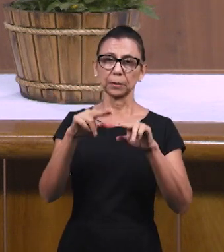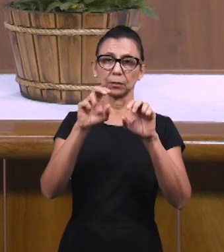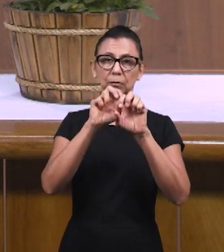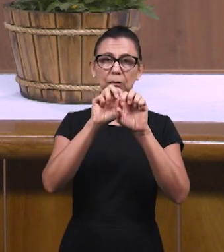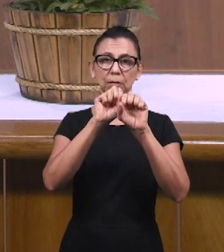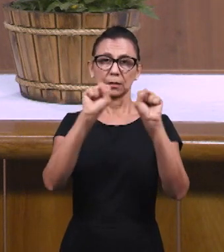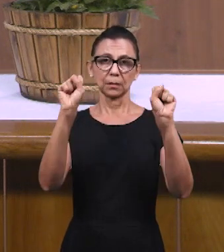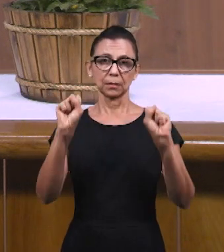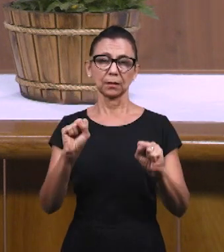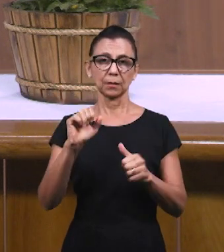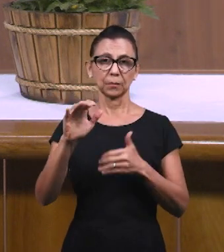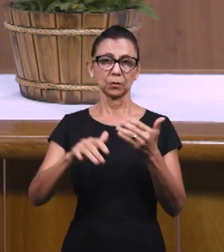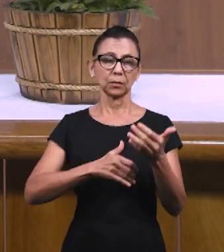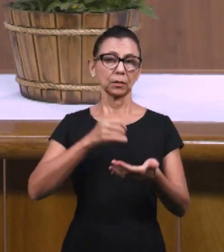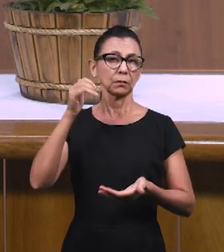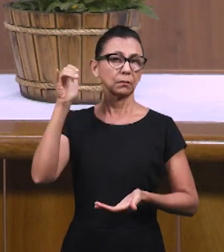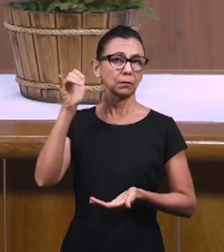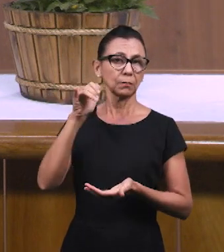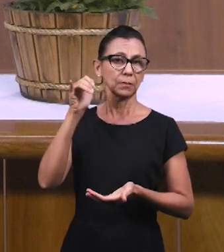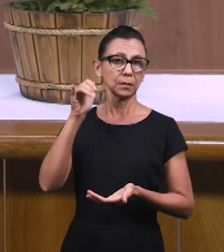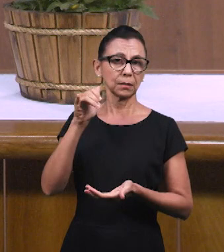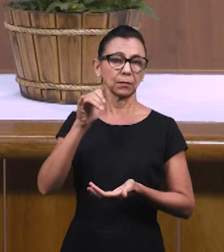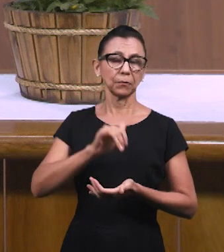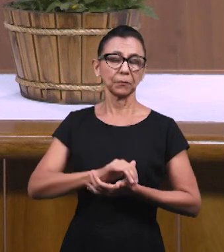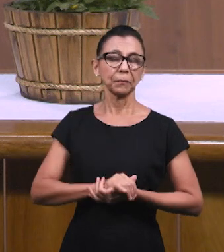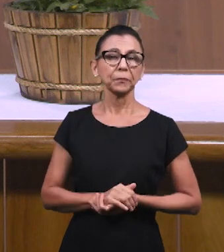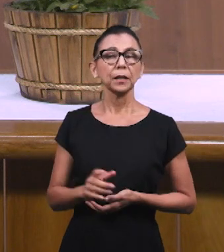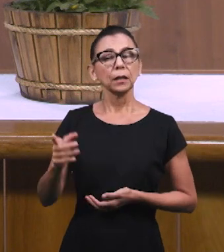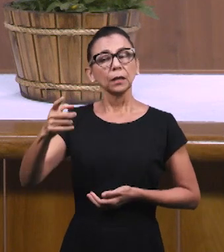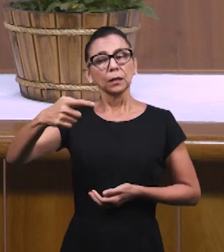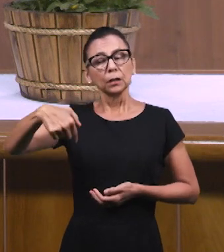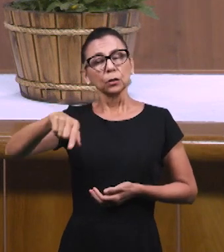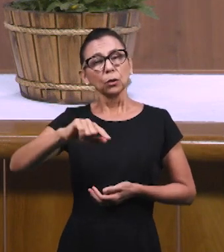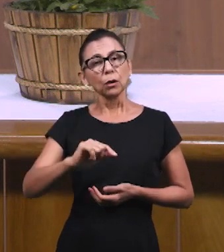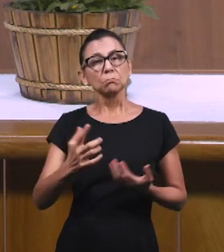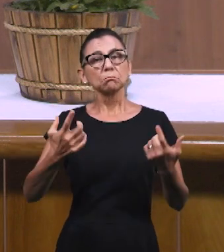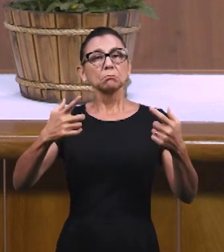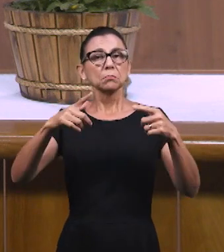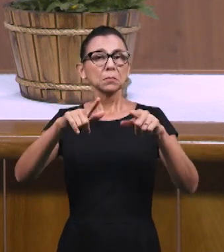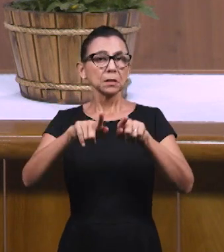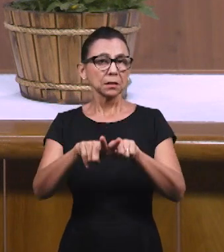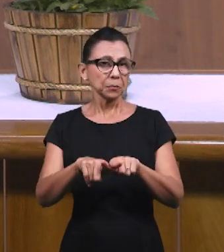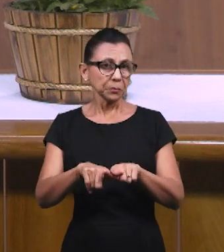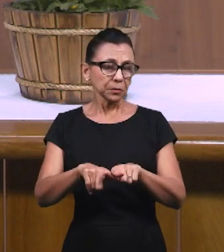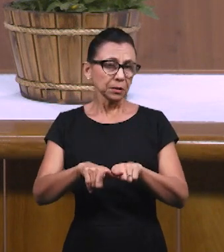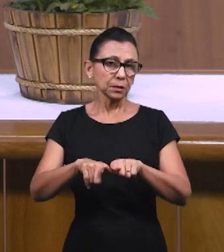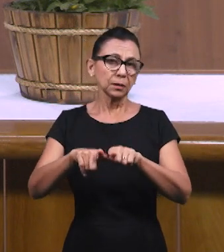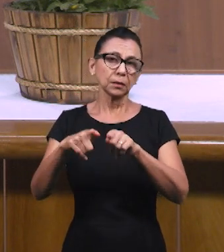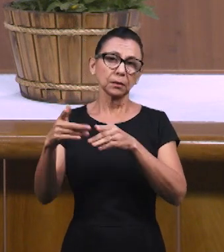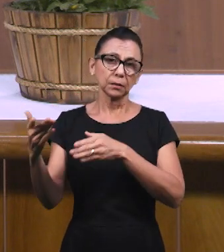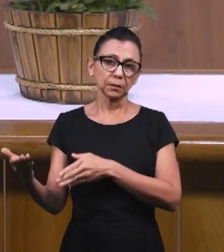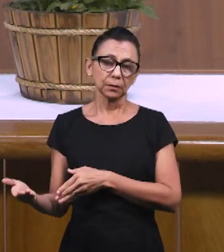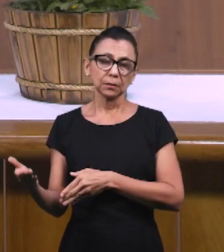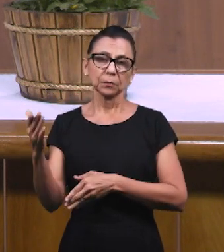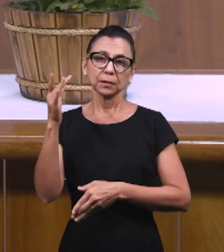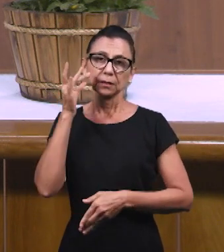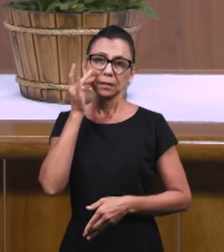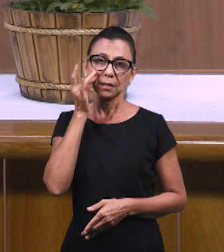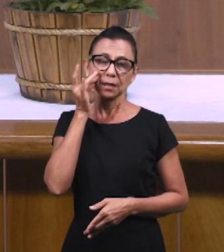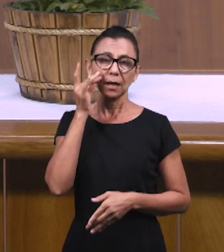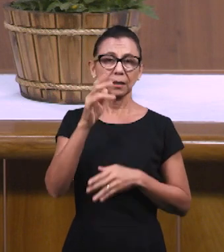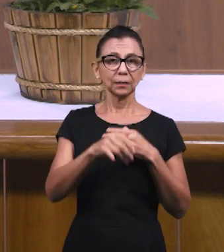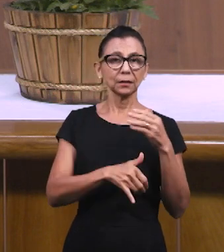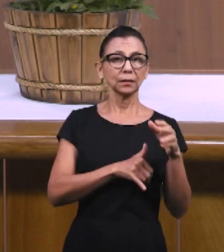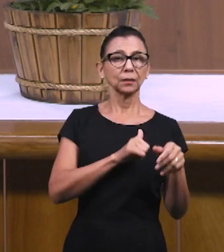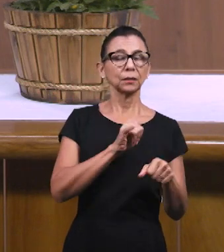travers notre système de transmission via satellite et nous allons participer du même culte, c'est bien par YouTube ou dans les églises, dans